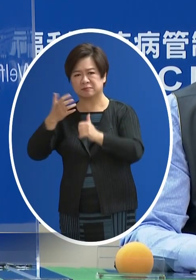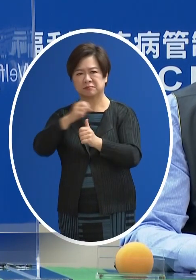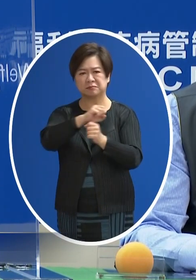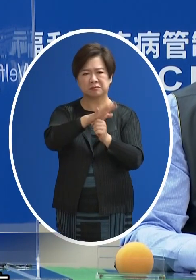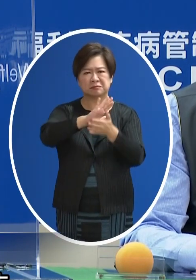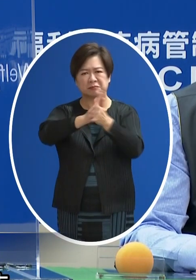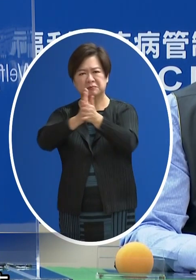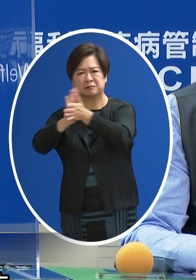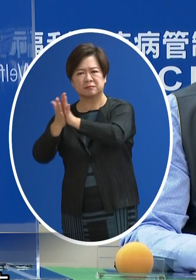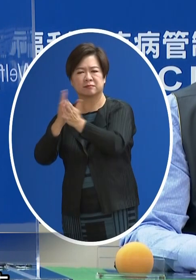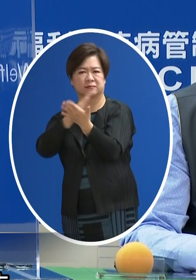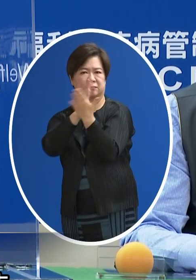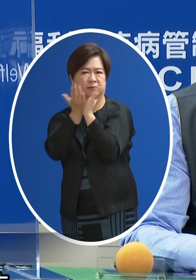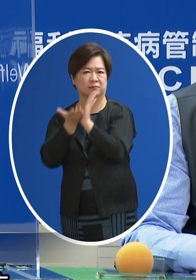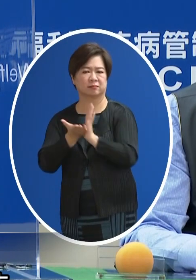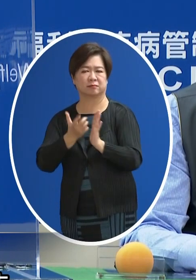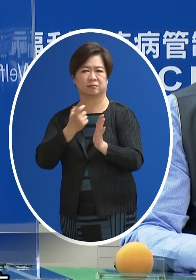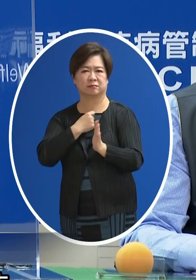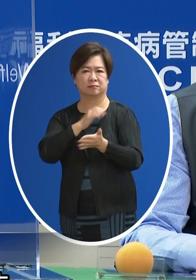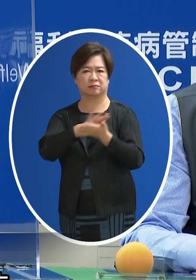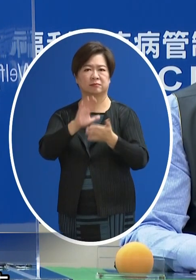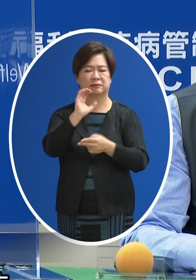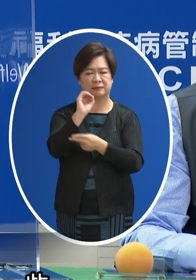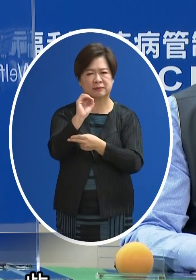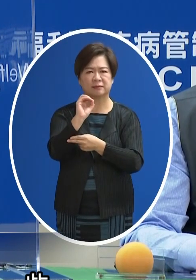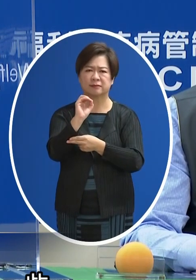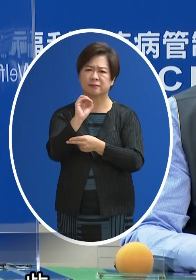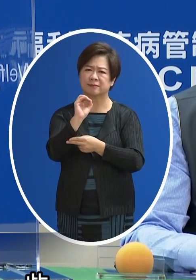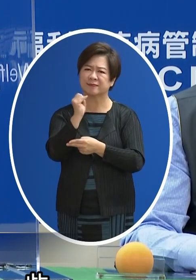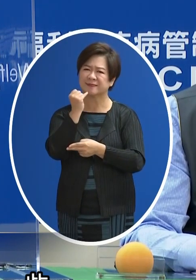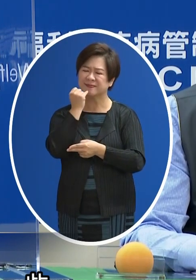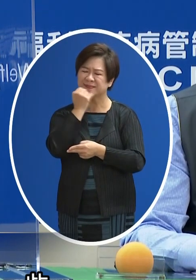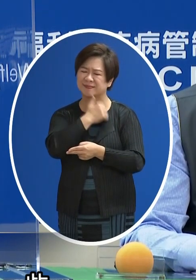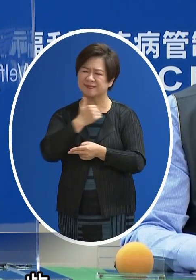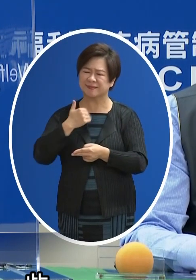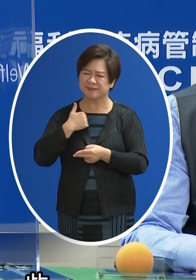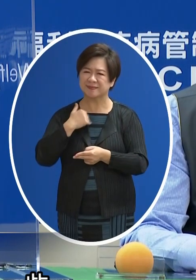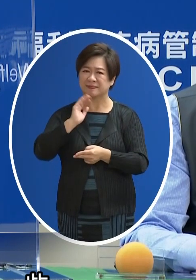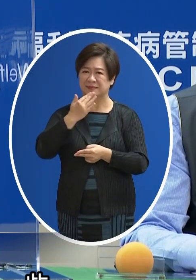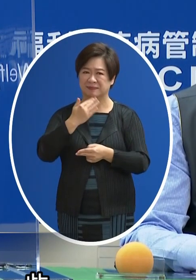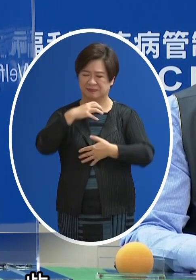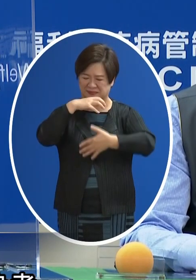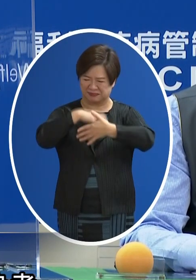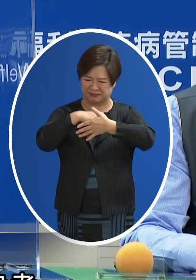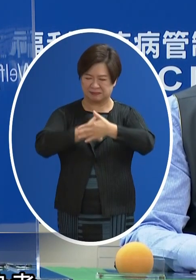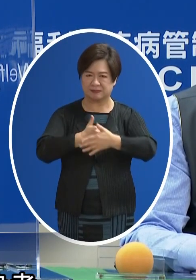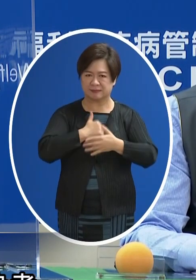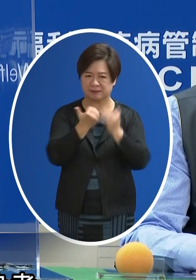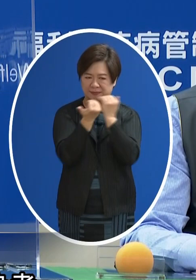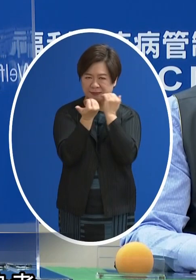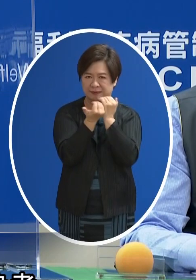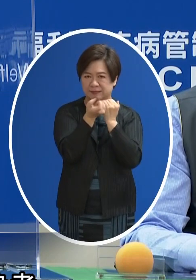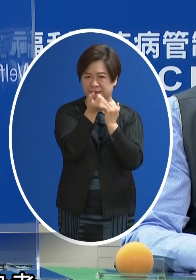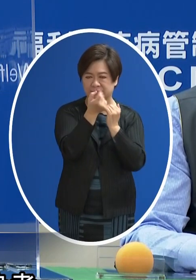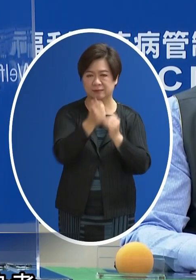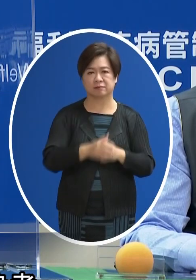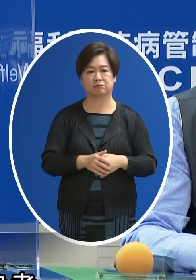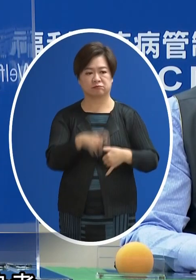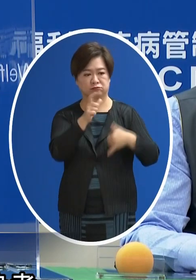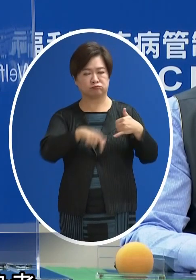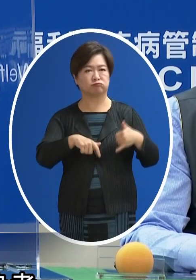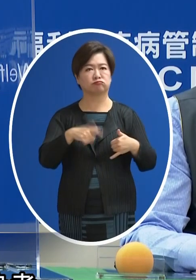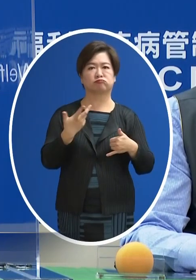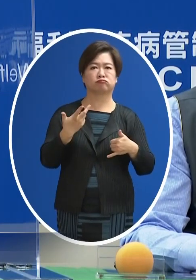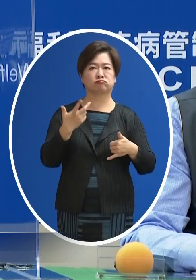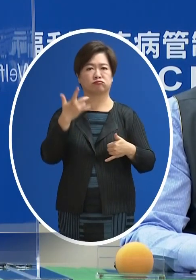况，要完全清零不是不可能，但是毕竟在里面还是会有一些隐藏的一些无症状的感